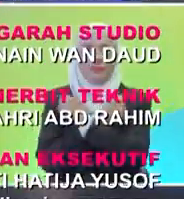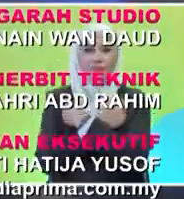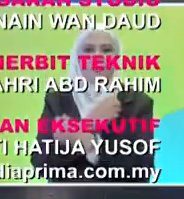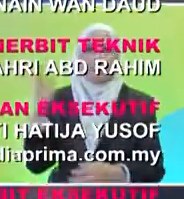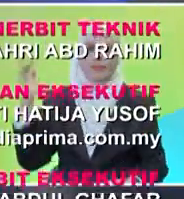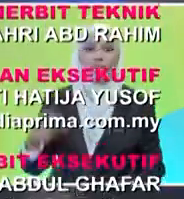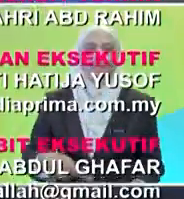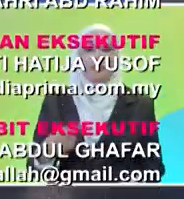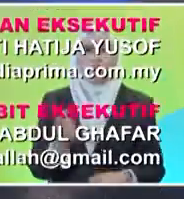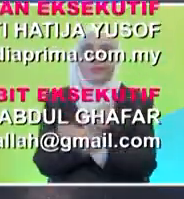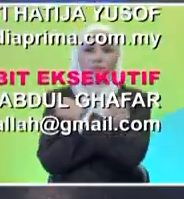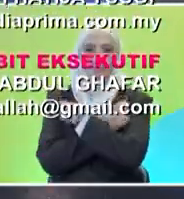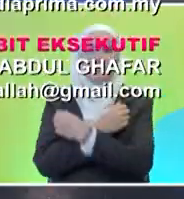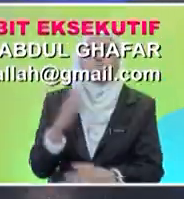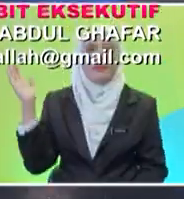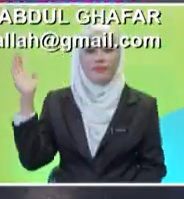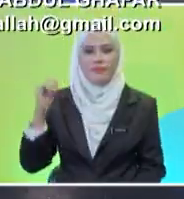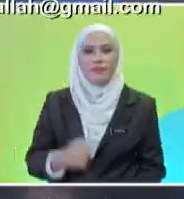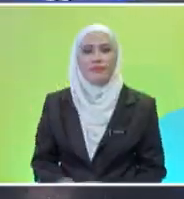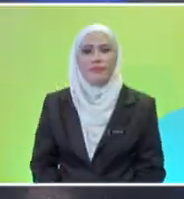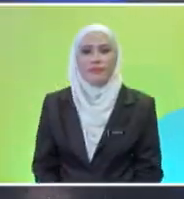Rasa Sayang Sayang